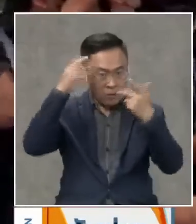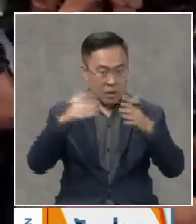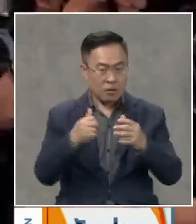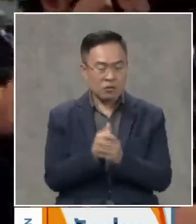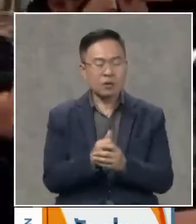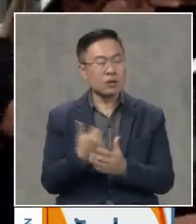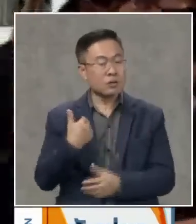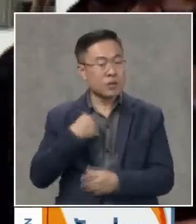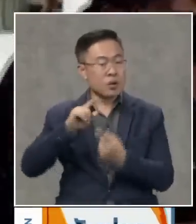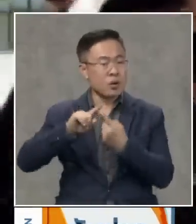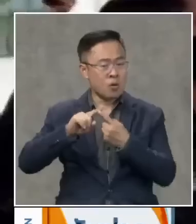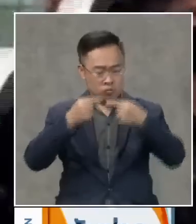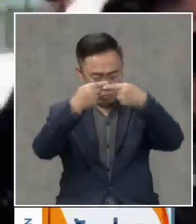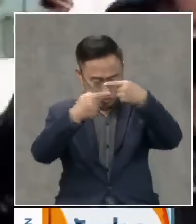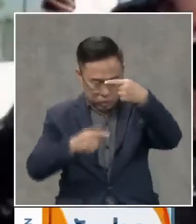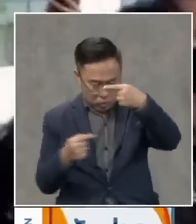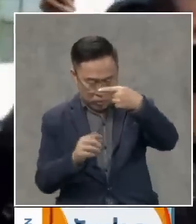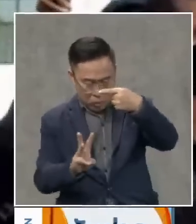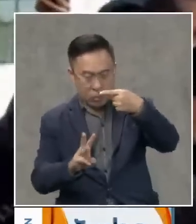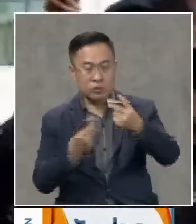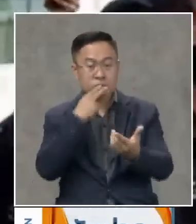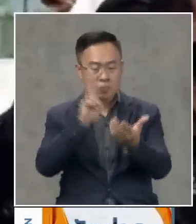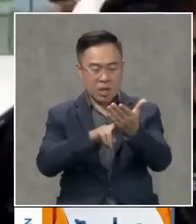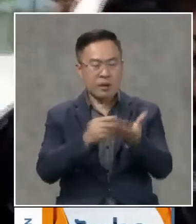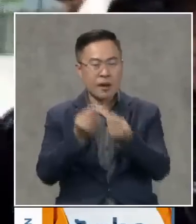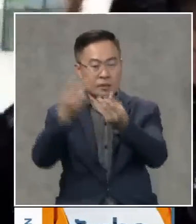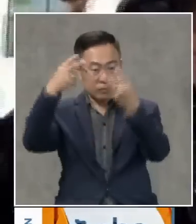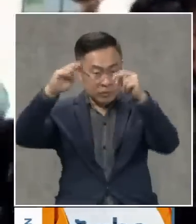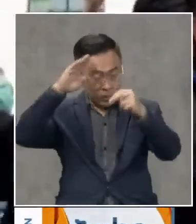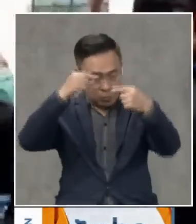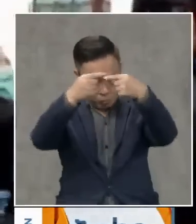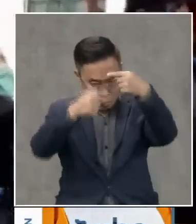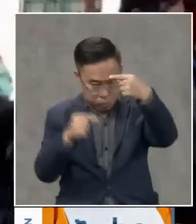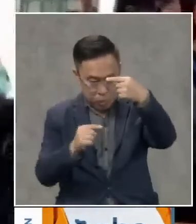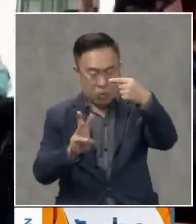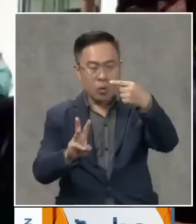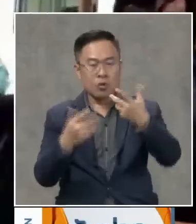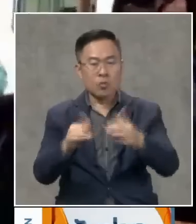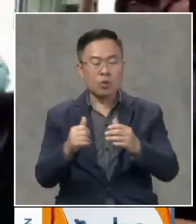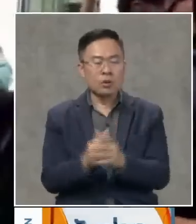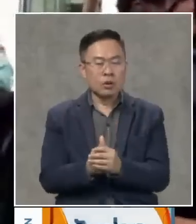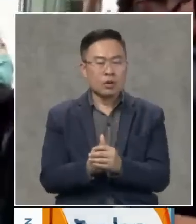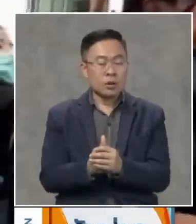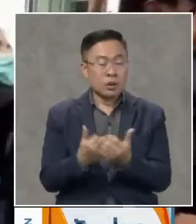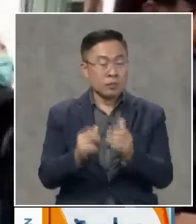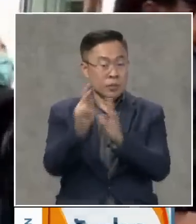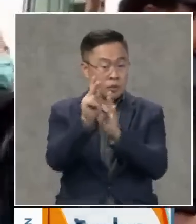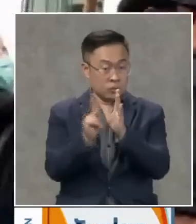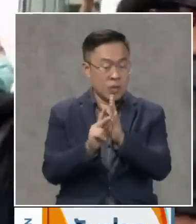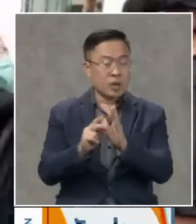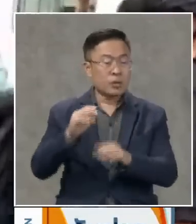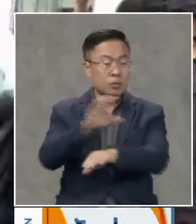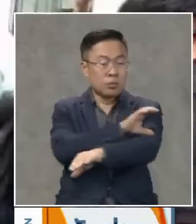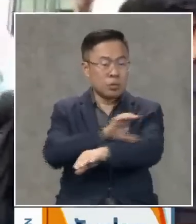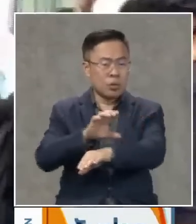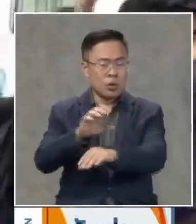6ละค่ะที่ไปพาดพิงถึงรัฐมนตรีว่าการกระทรวงคมนาคมบอกไม่ใช้อำนาจตามมาตรา72แห่งพระราชบัญญัติการรถไฟฟ้า